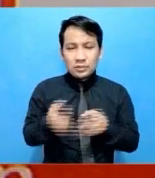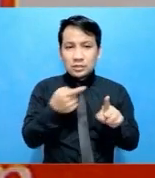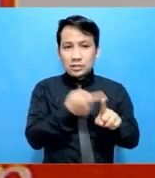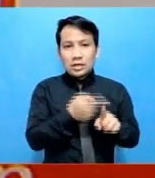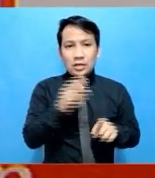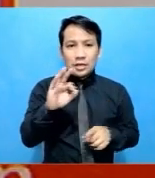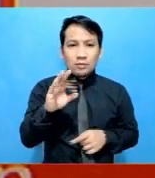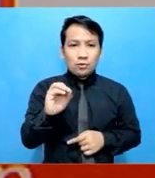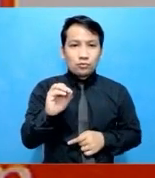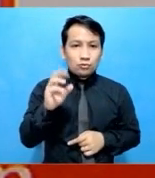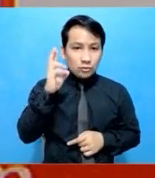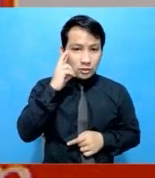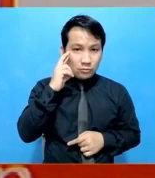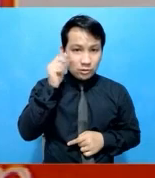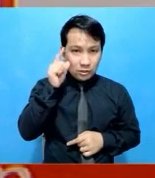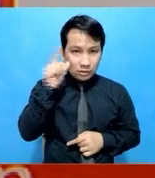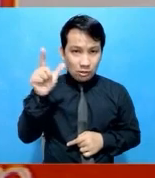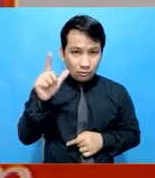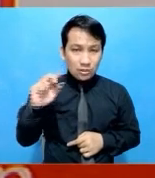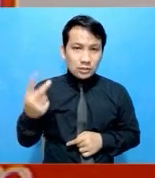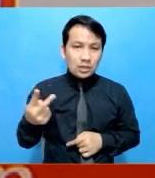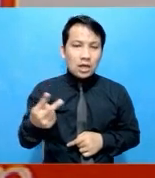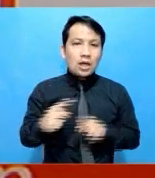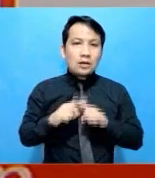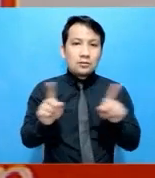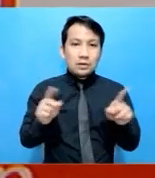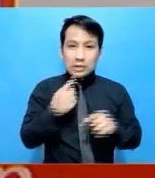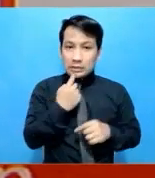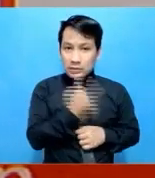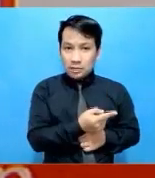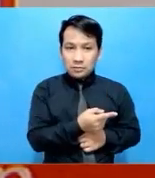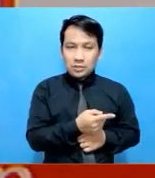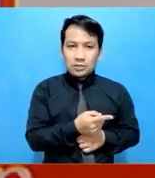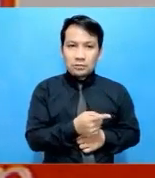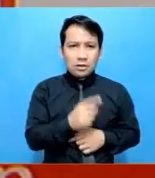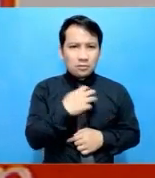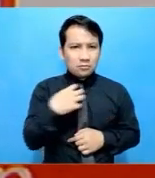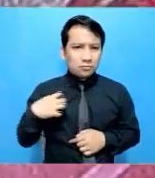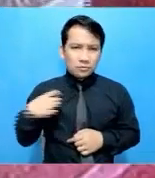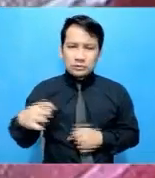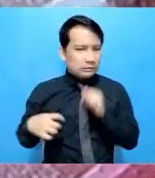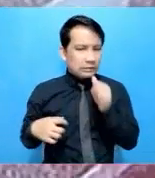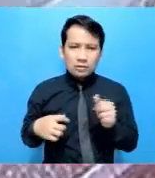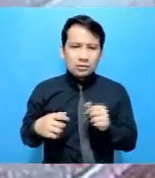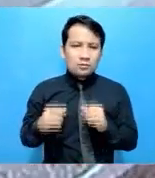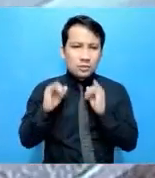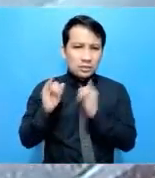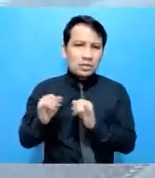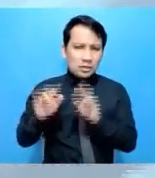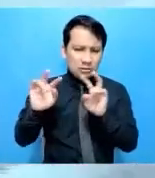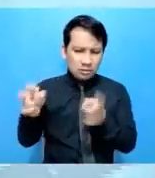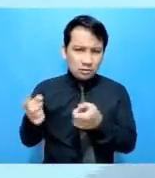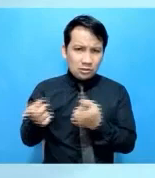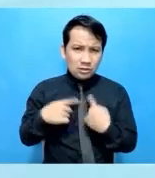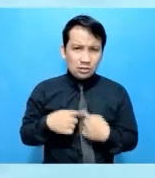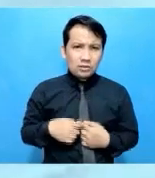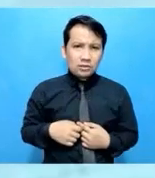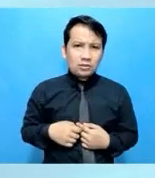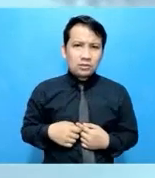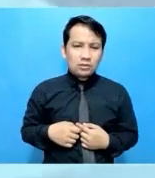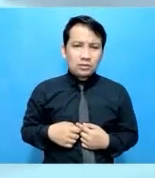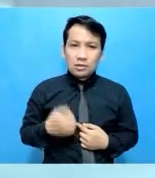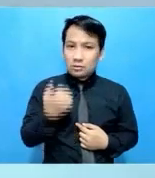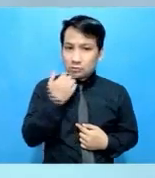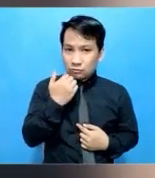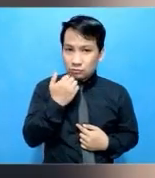F.O. To Ramon Lactaw II, pero ayon sa mga pulis, ayaw niyang magpa-interview. Sagot lang daw ni Lactaw, human error